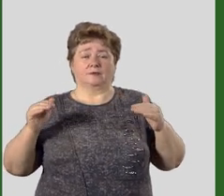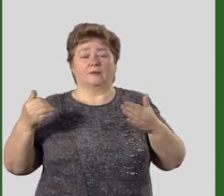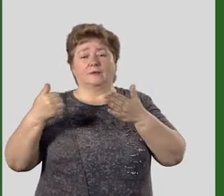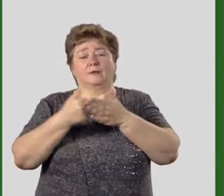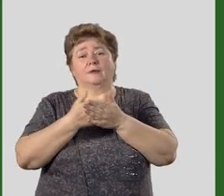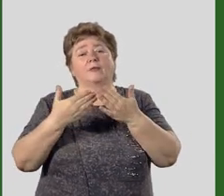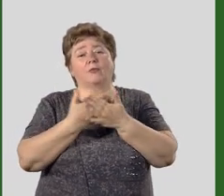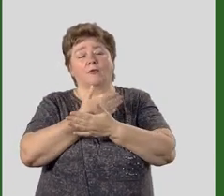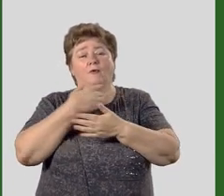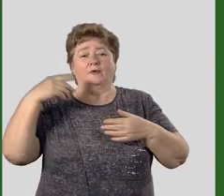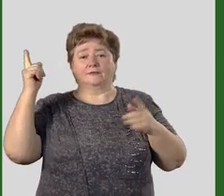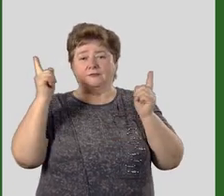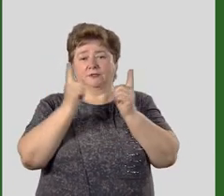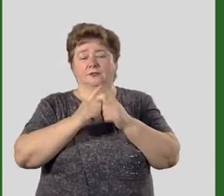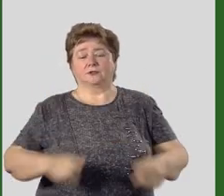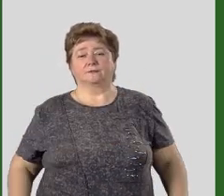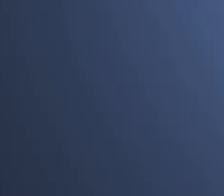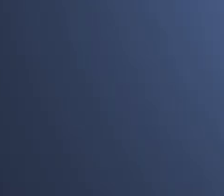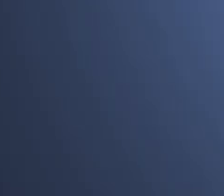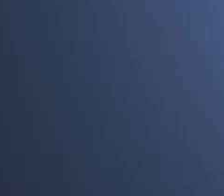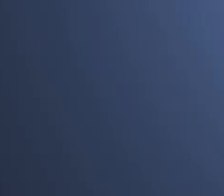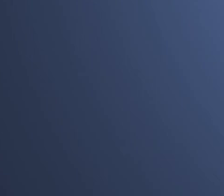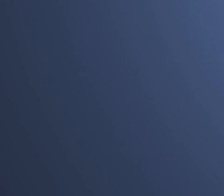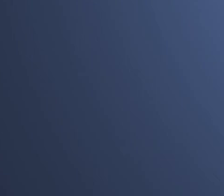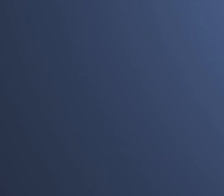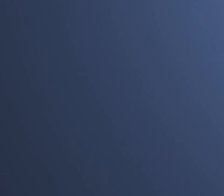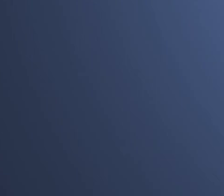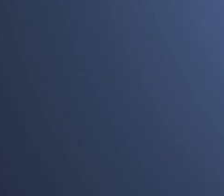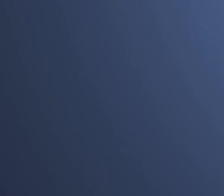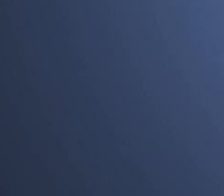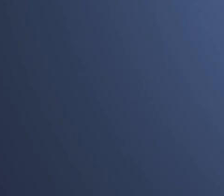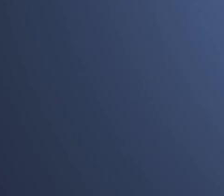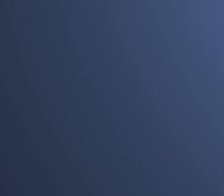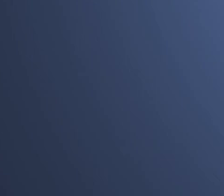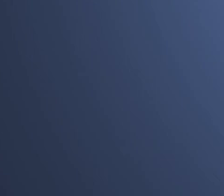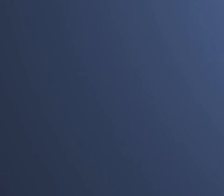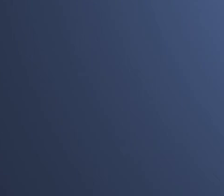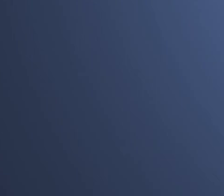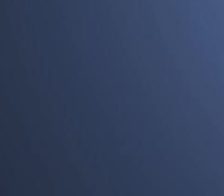До новых встреч!